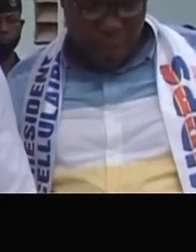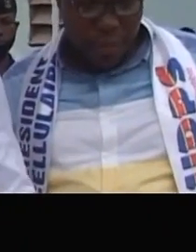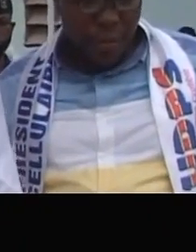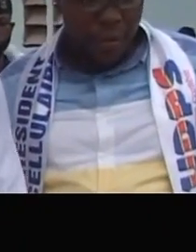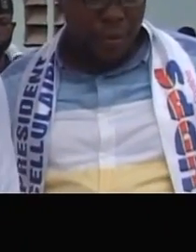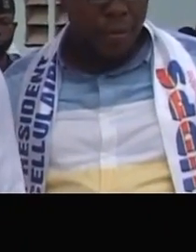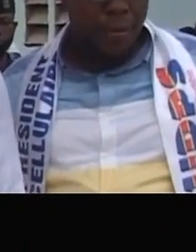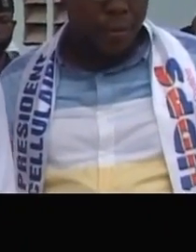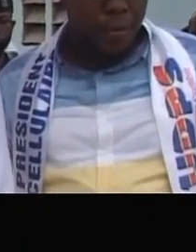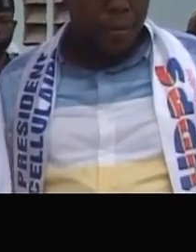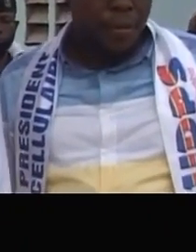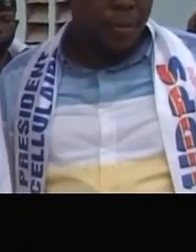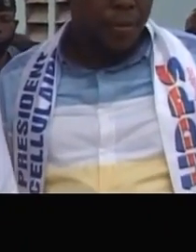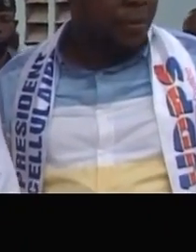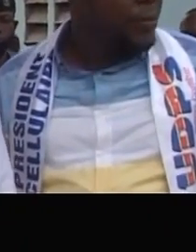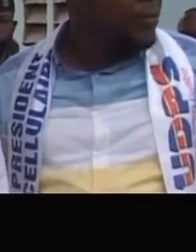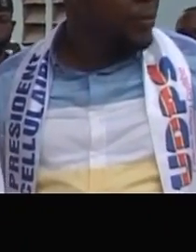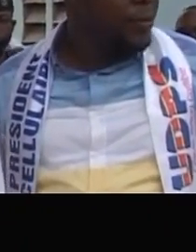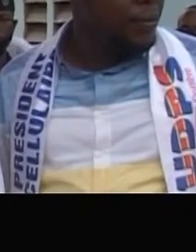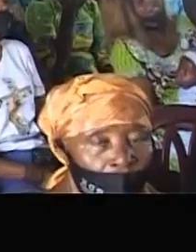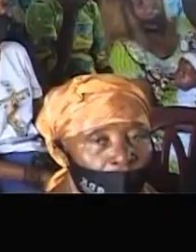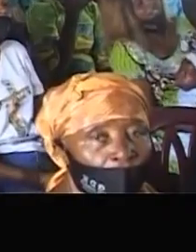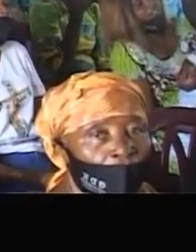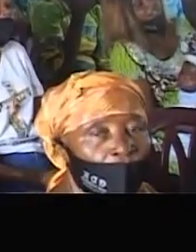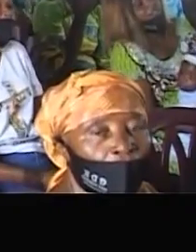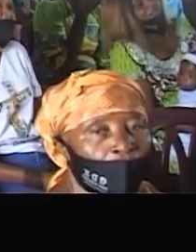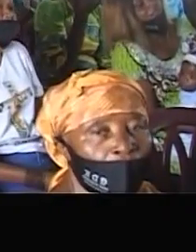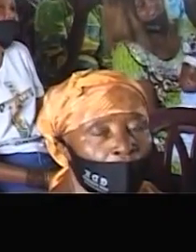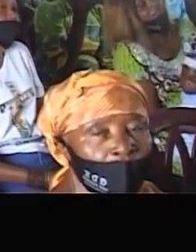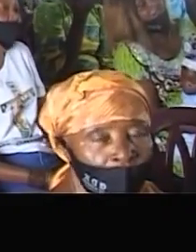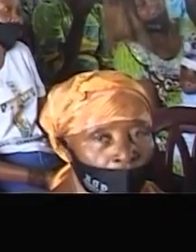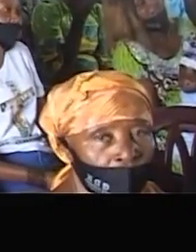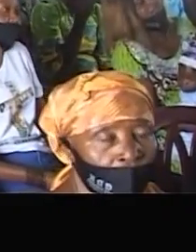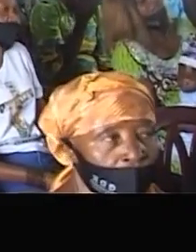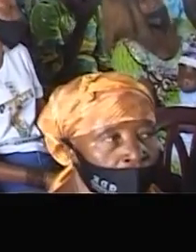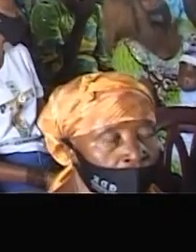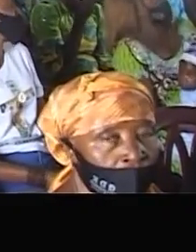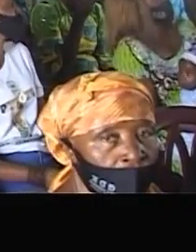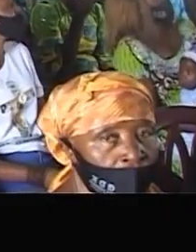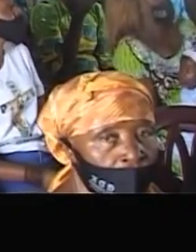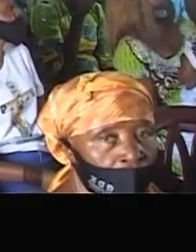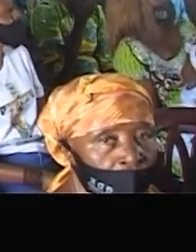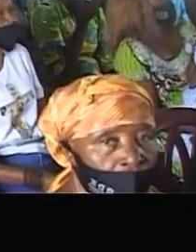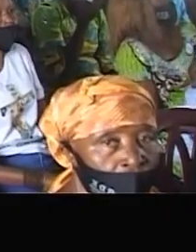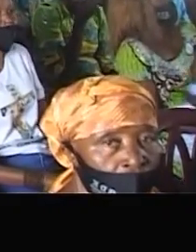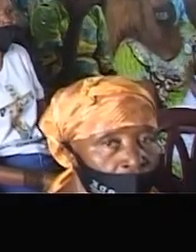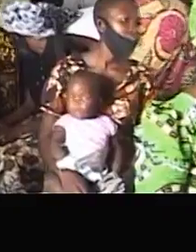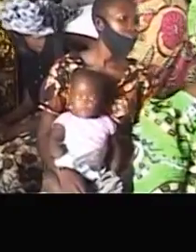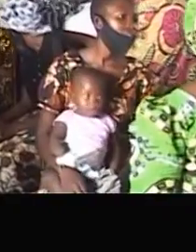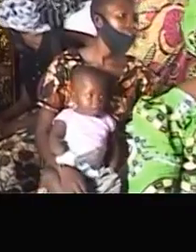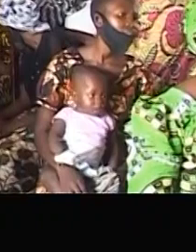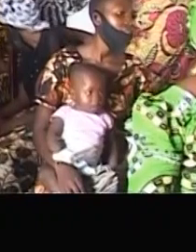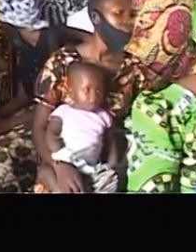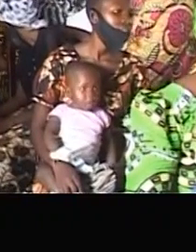comprendre pourquoi les députés, nous qui étions vers le FCC, pourquoi nous avons décidé tous de monter dans les